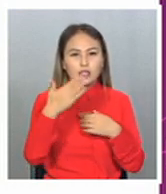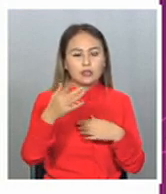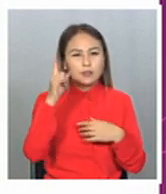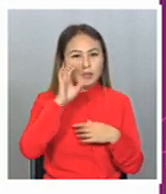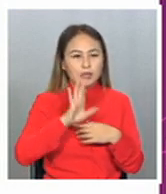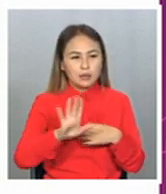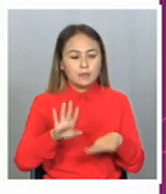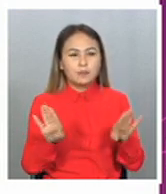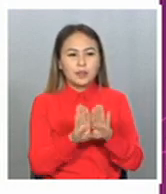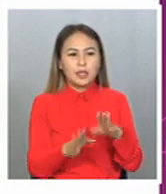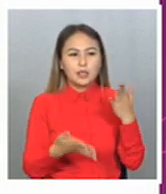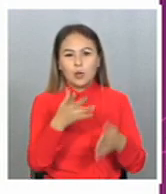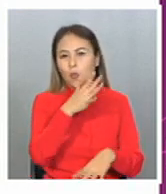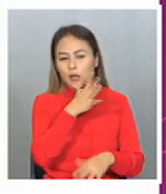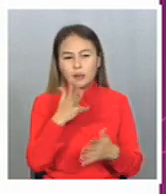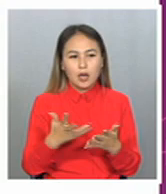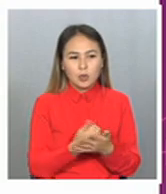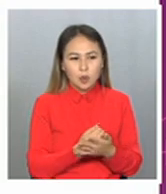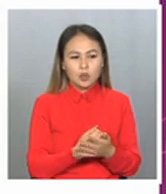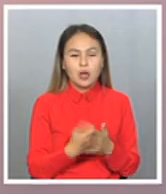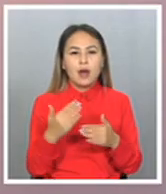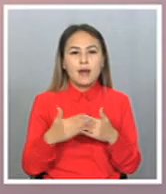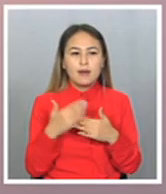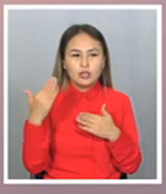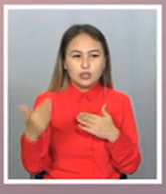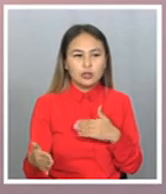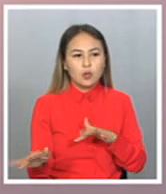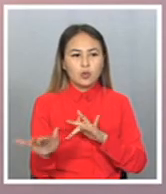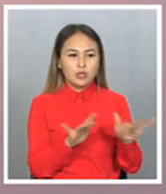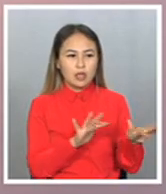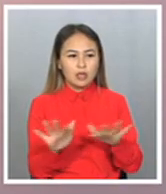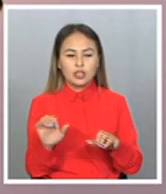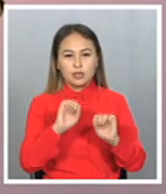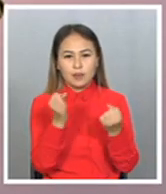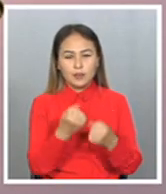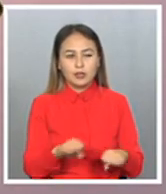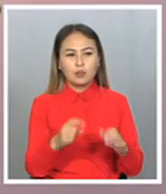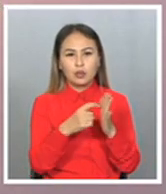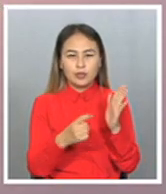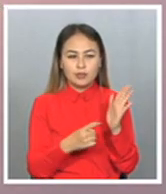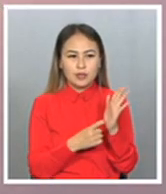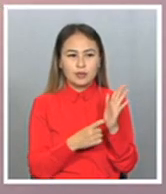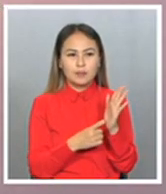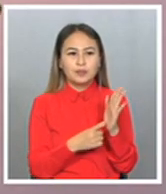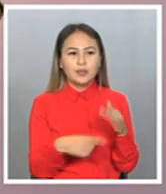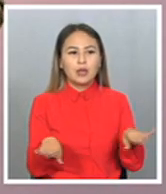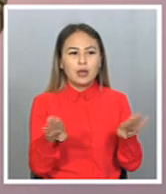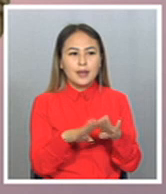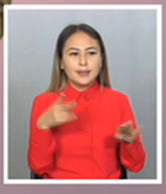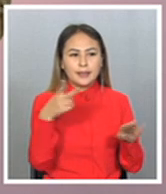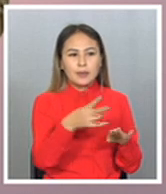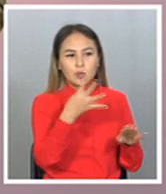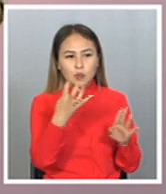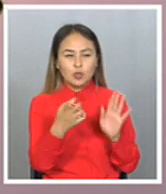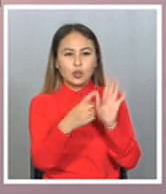Уақытты анықтау үшін арақашықтықты қозғалыс жылдамдығына бөлеміз. Яғни 2400